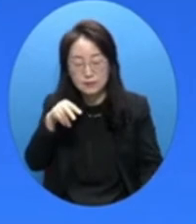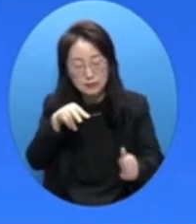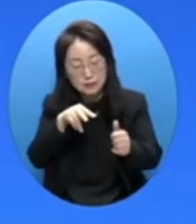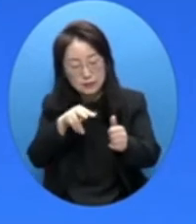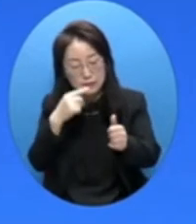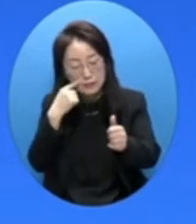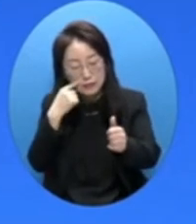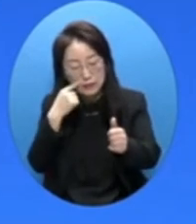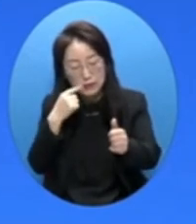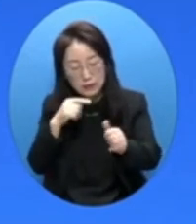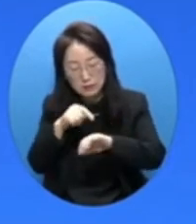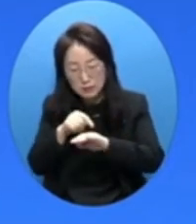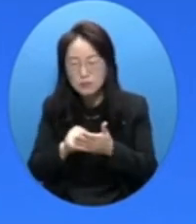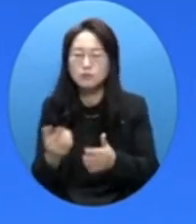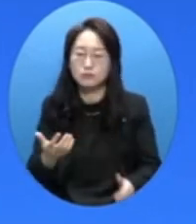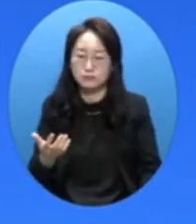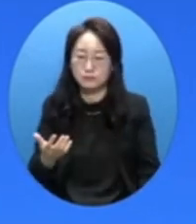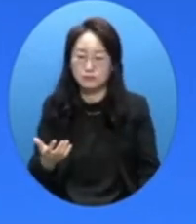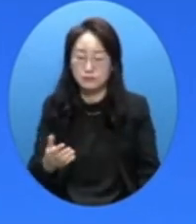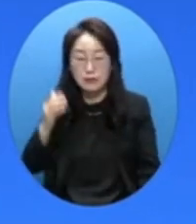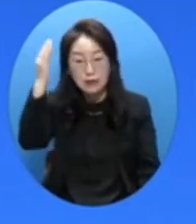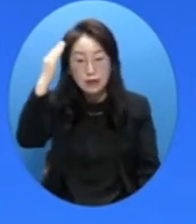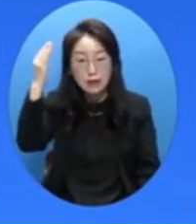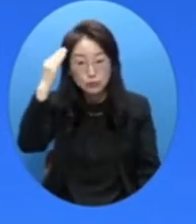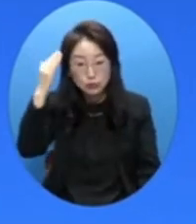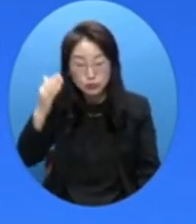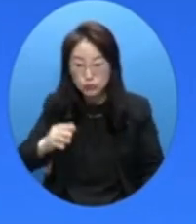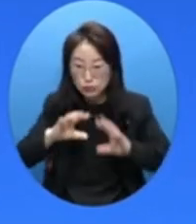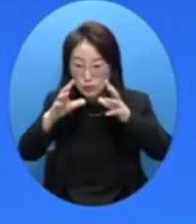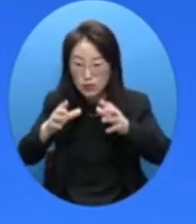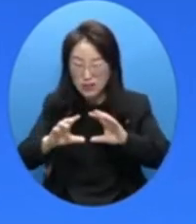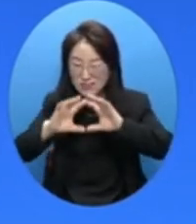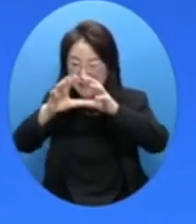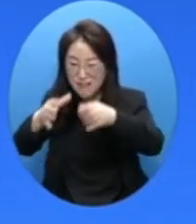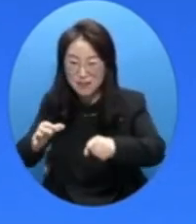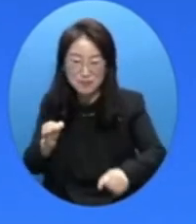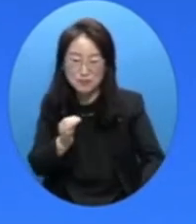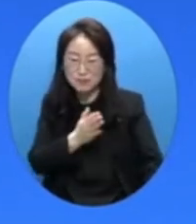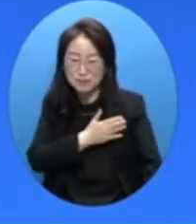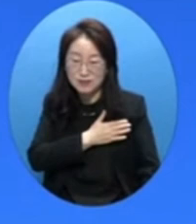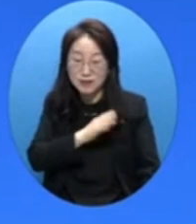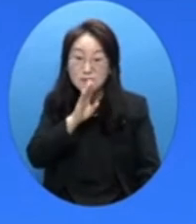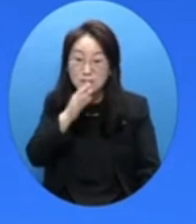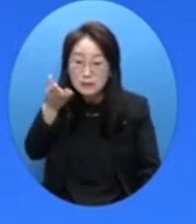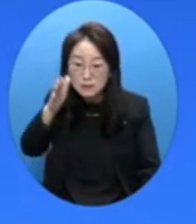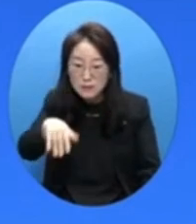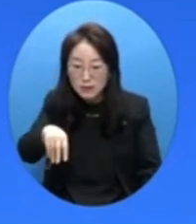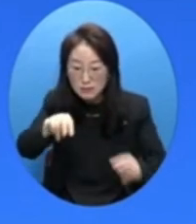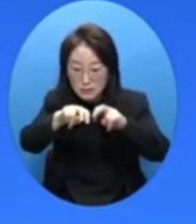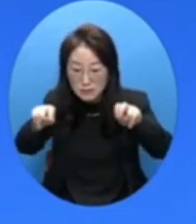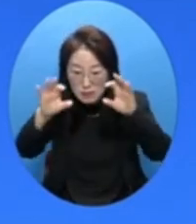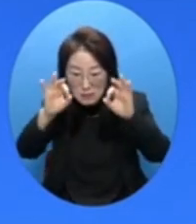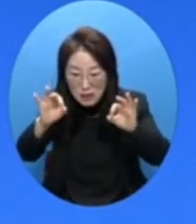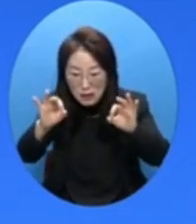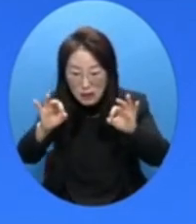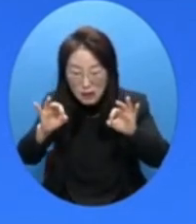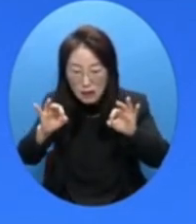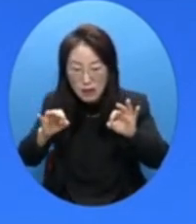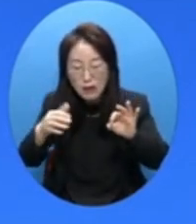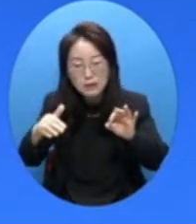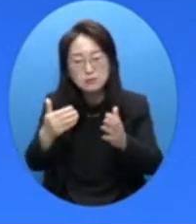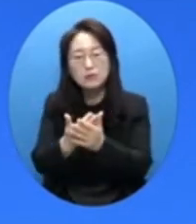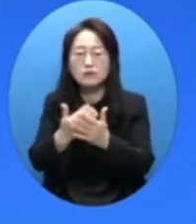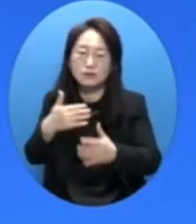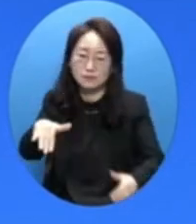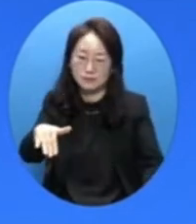많이 참 아팠습니다 우리 대한민국의 10대 경제대국이라고 하는데 아직도 그곳은 변하지 않았습니다 우리